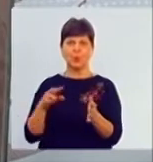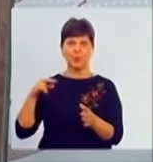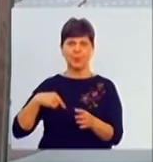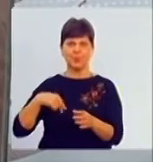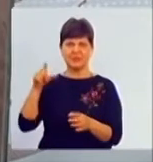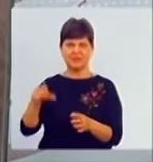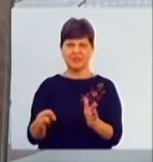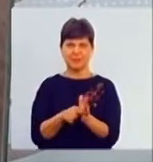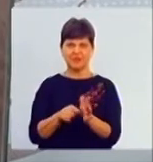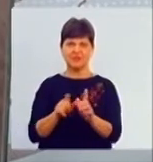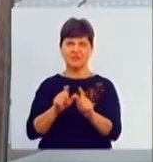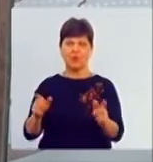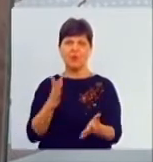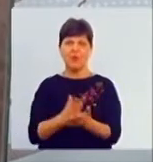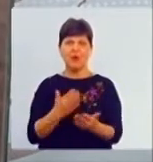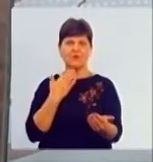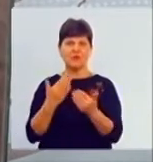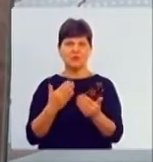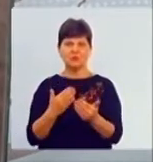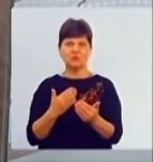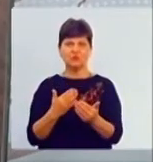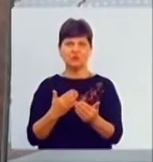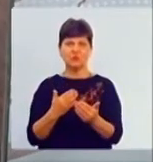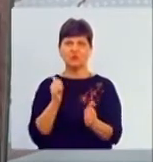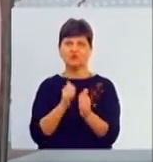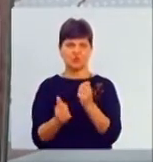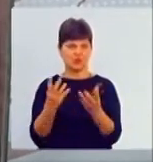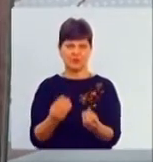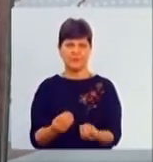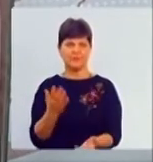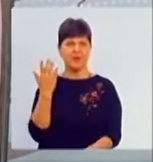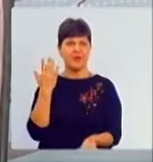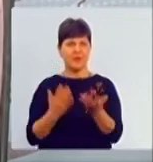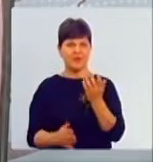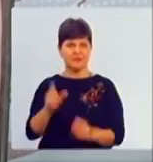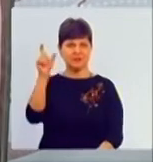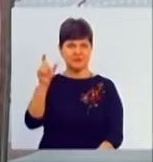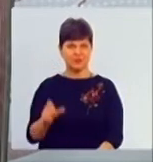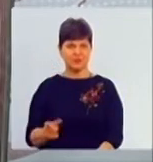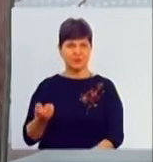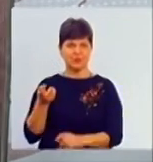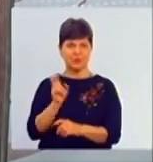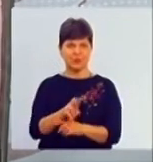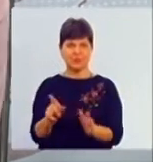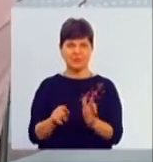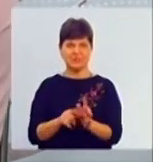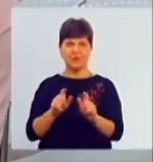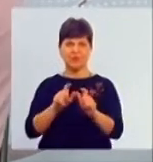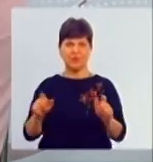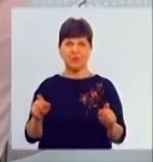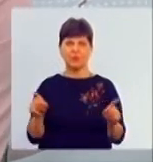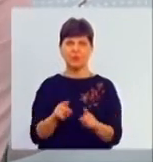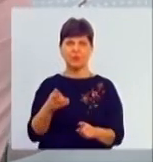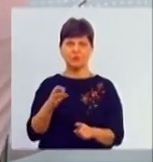мають відношення, до якої майже не щодня. Як правило, ці люди приходять до пенсійного фонду, тому що